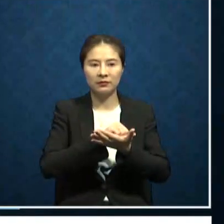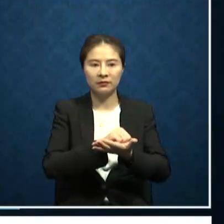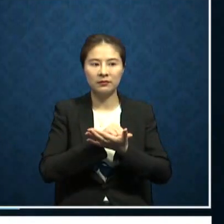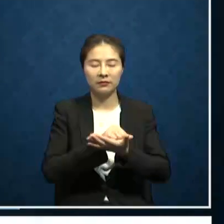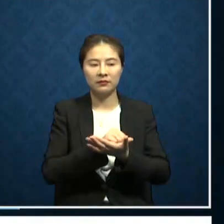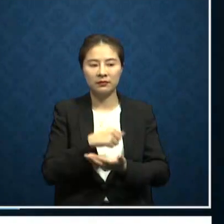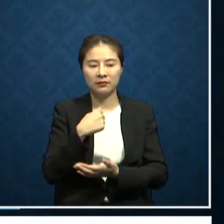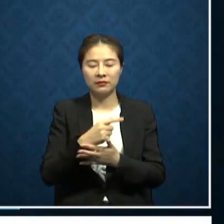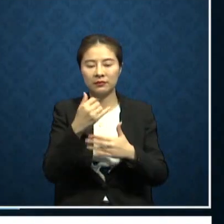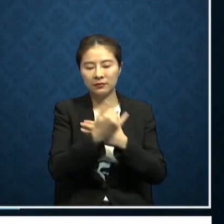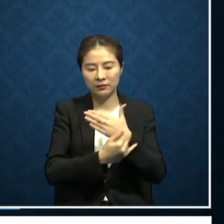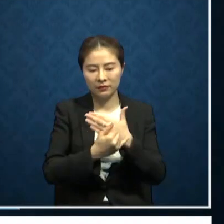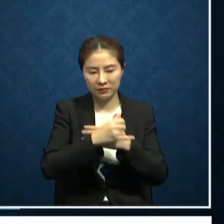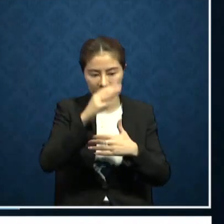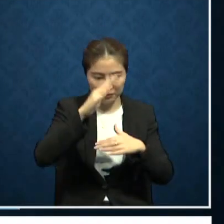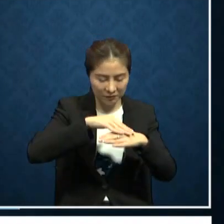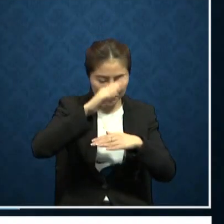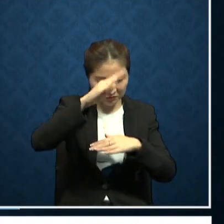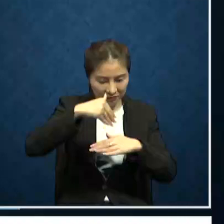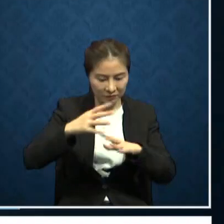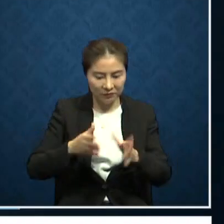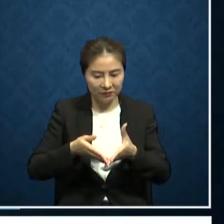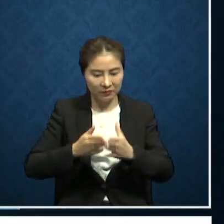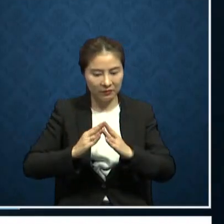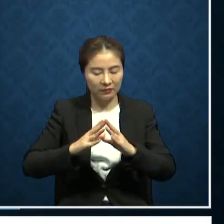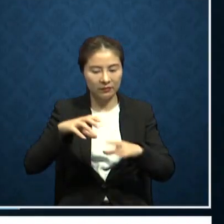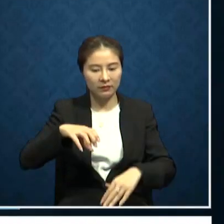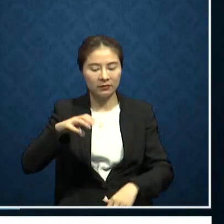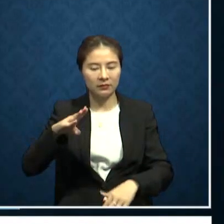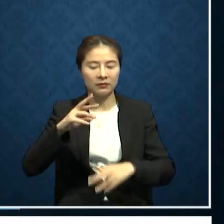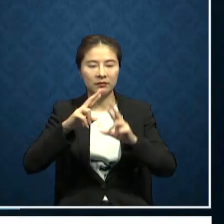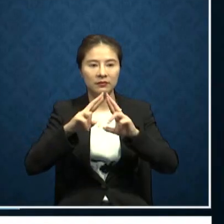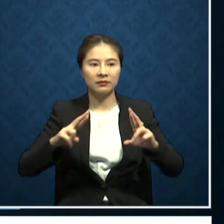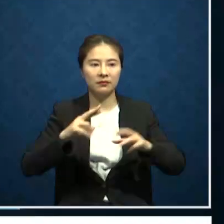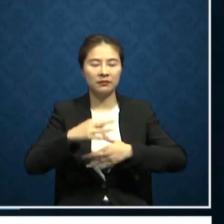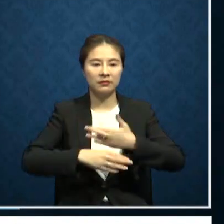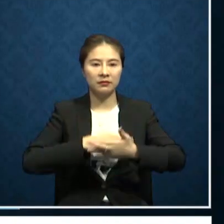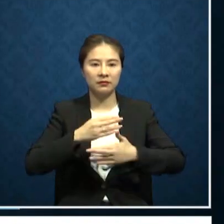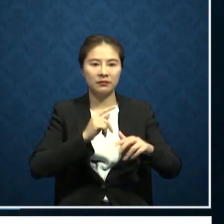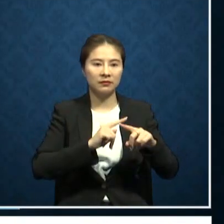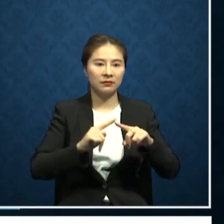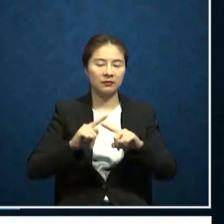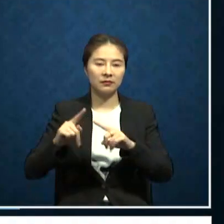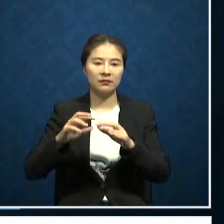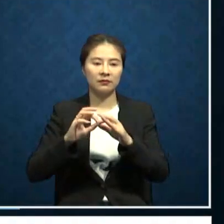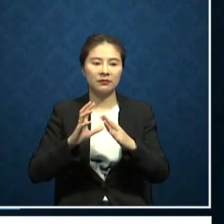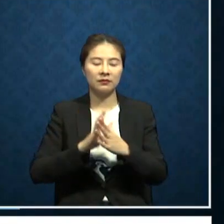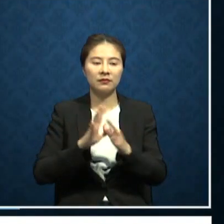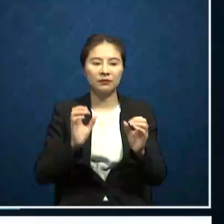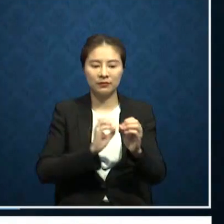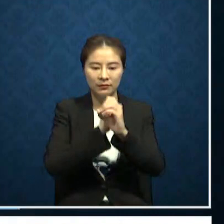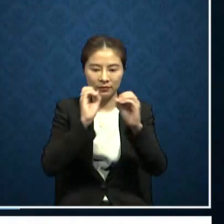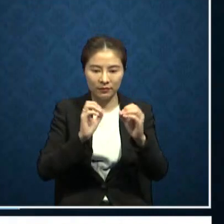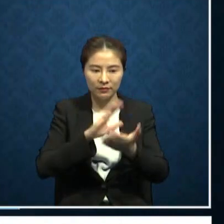รายได้ให้กับประเทศนะคะรวมถึงผลักดันด้านมาตรฐานสินค้าและบริการให้เข้าสู่ระดับสากลในเรื่องของความปลอดภัยความสะอาด